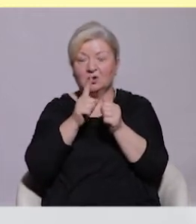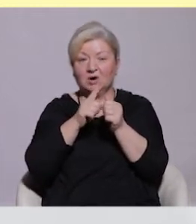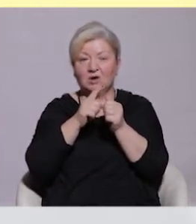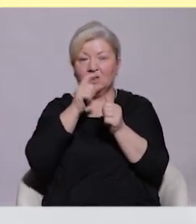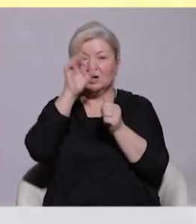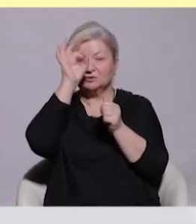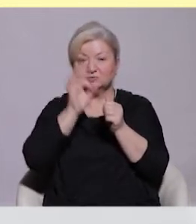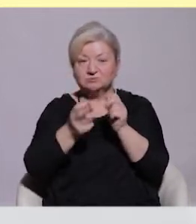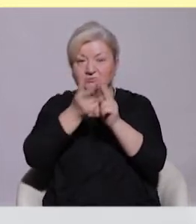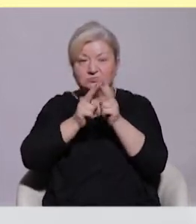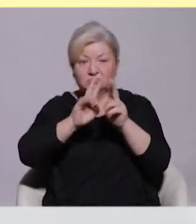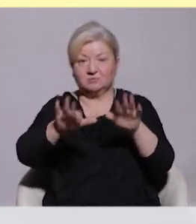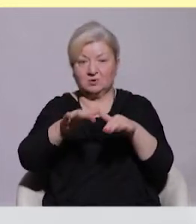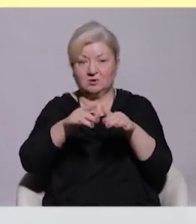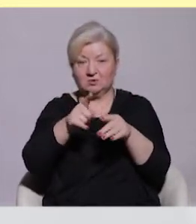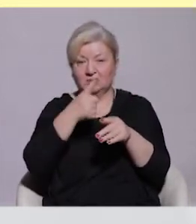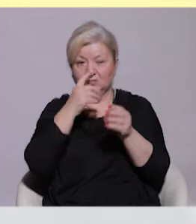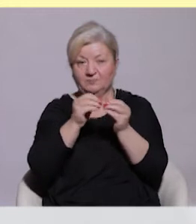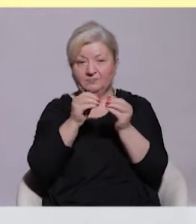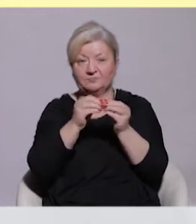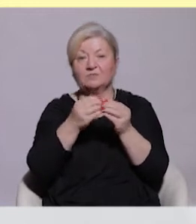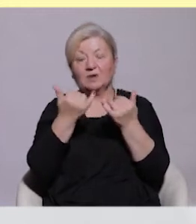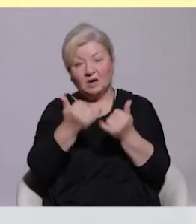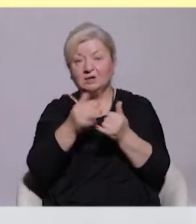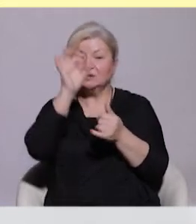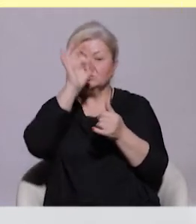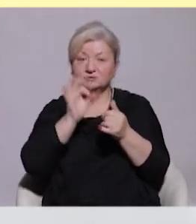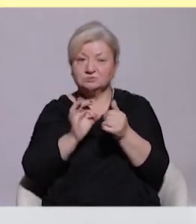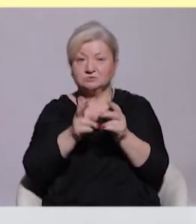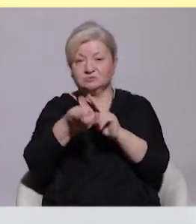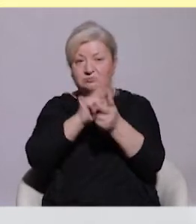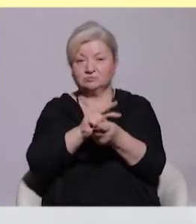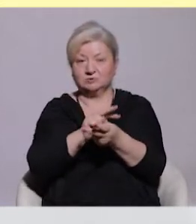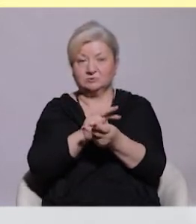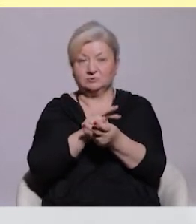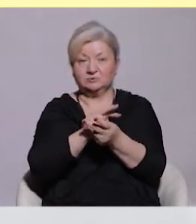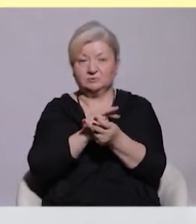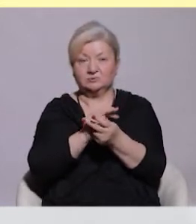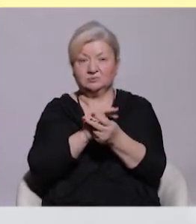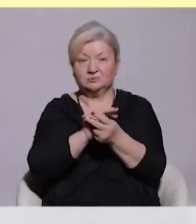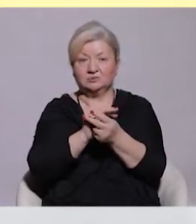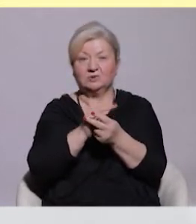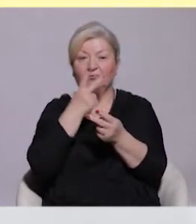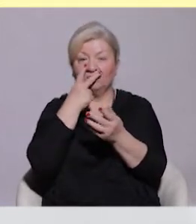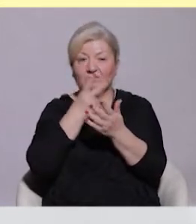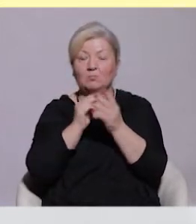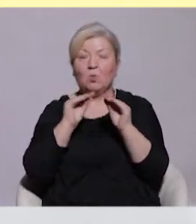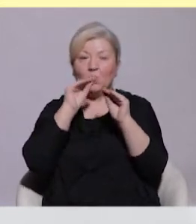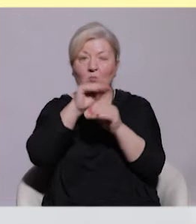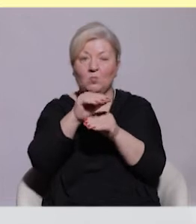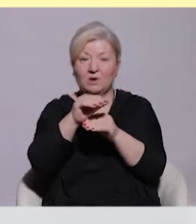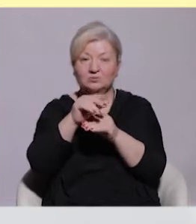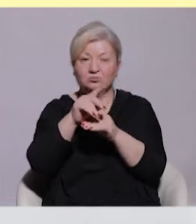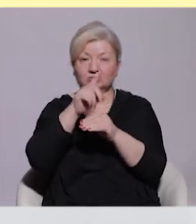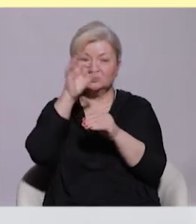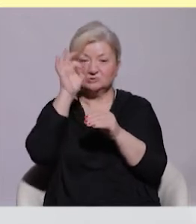სიხშირის ცვლილებას, ხო? მაგრამ მოდი ახლა სიხშირეთ შევცვალოთ. შევცვალოთ სიხშირე და მოუმატოთ